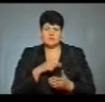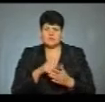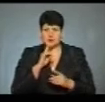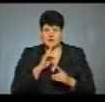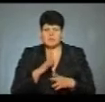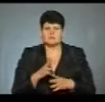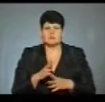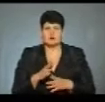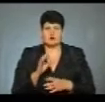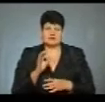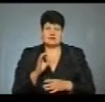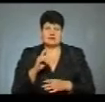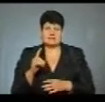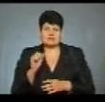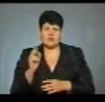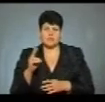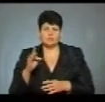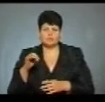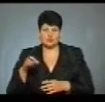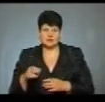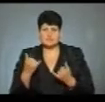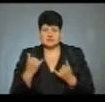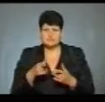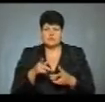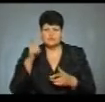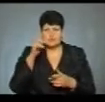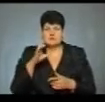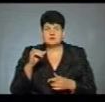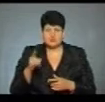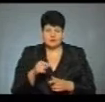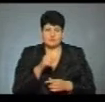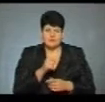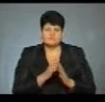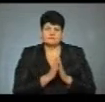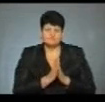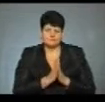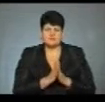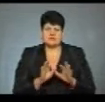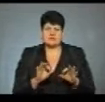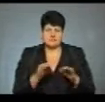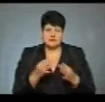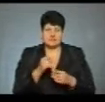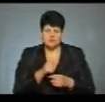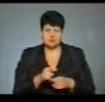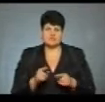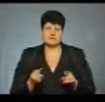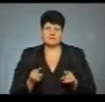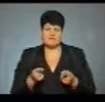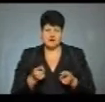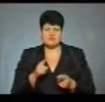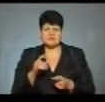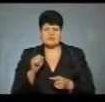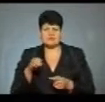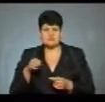Олександра Закутнього. Наразі він перебуває у Чортківському СІЗО. У клопотанні обвинувачений просив звільнити його з-під варти під заставу